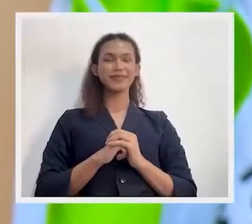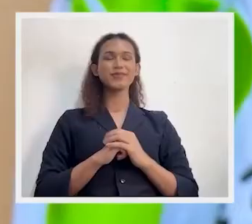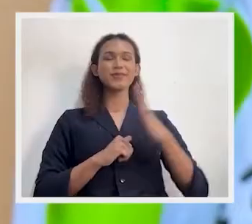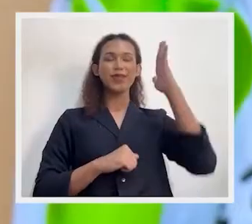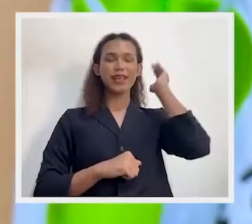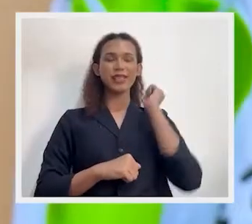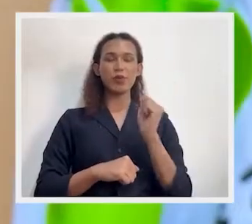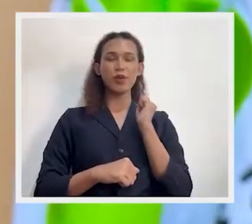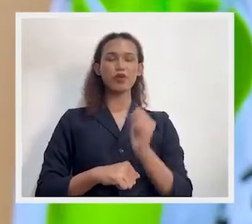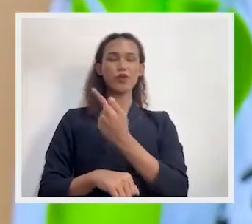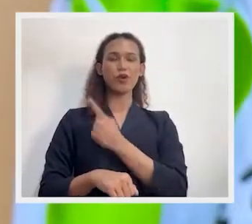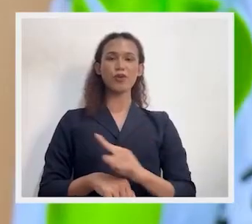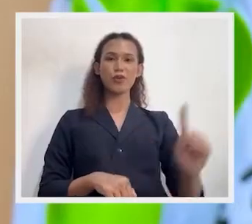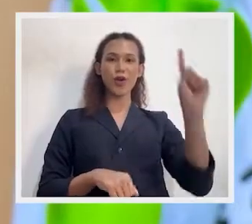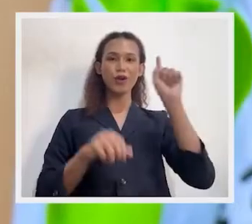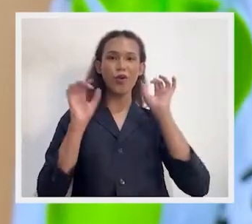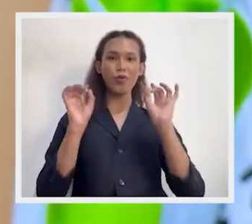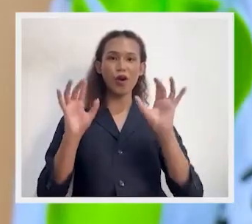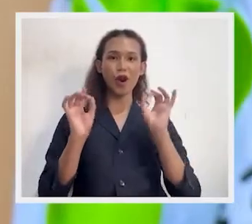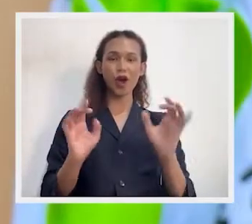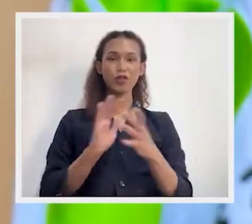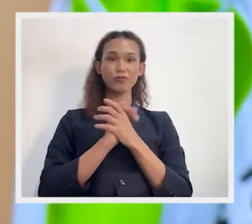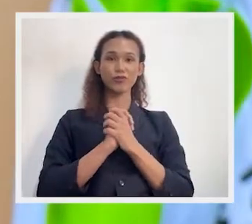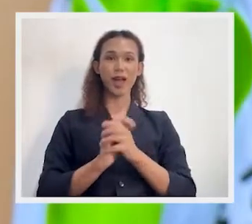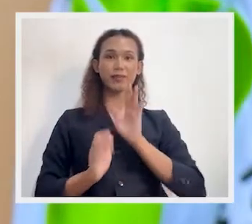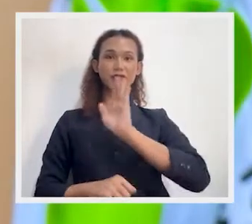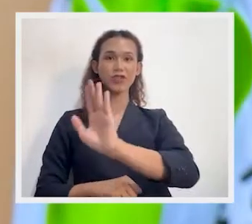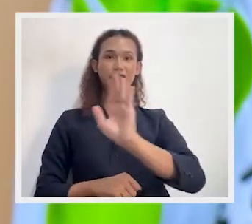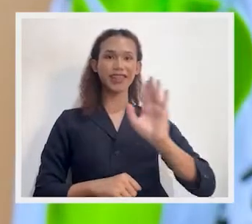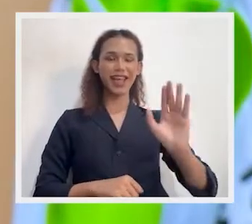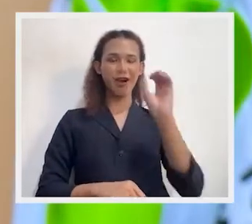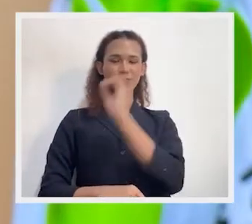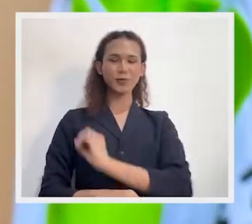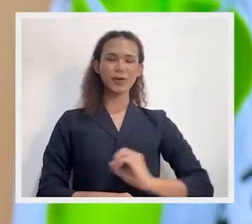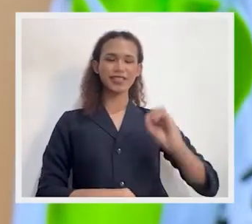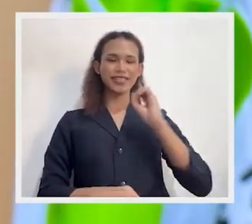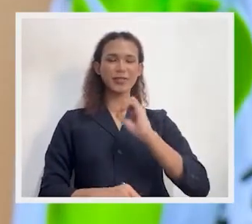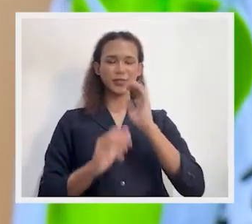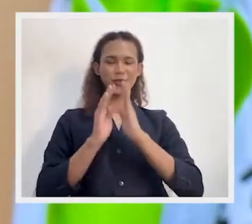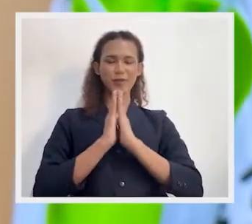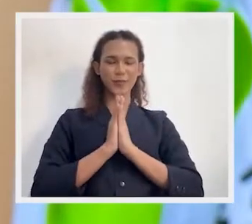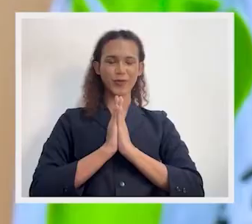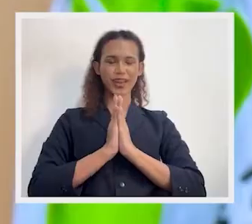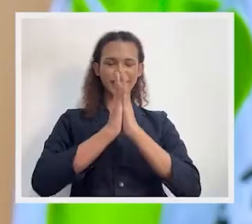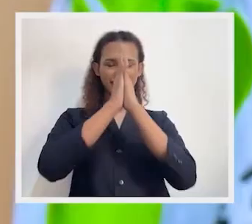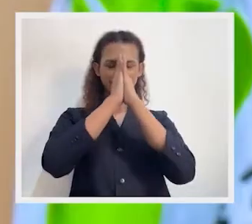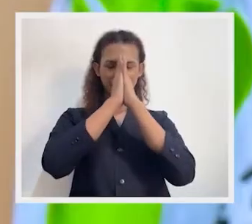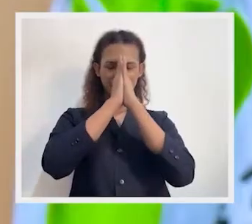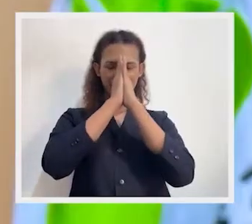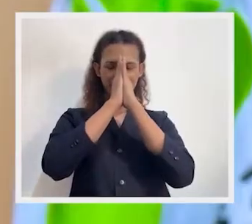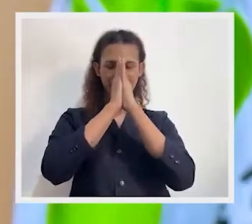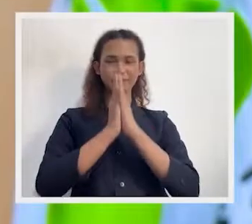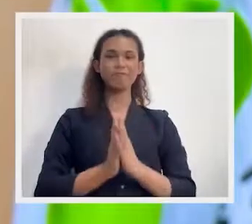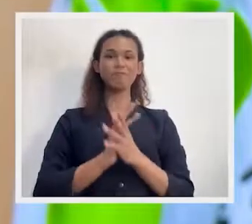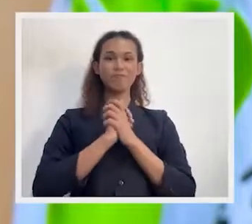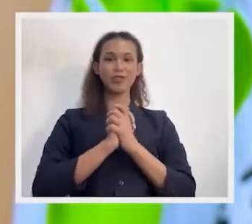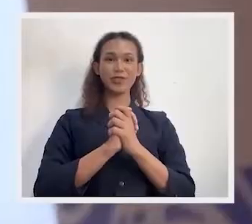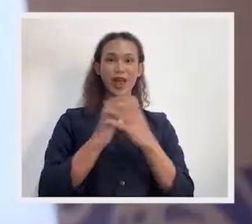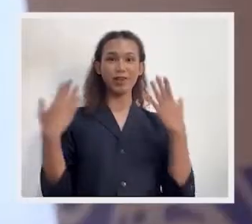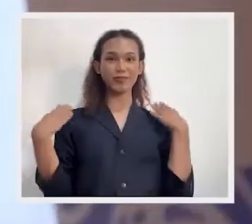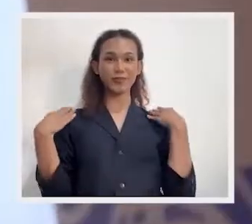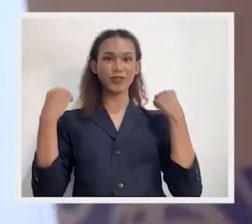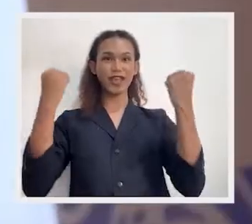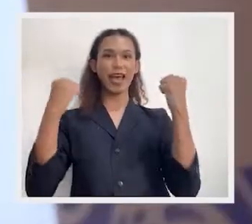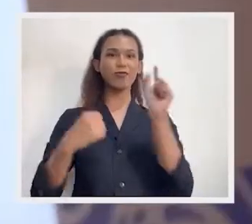Assalamualaikum warahmatullahi wabarakatuh. Salam sejahtera, Om Swastiastu, Namo Buddhaya, salam kebaikan,